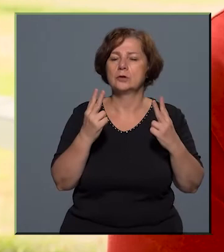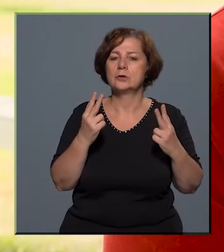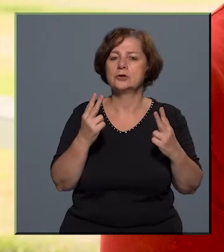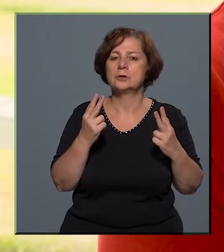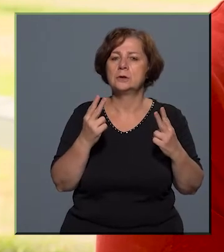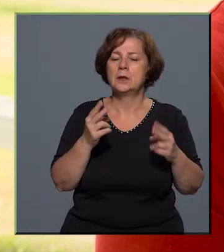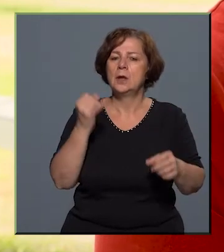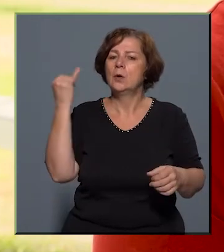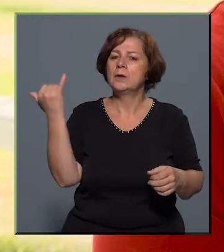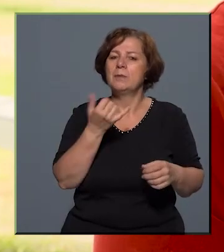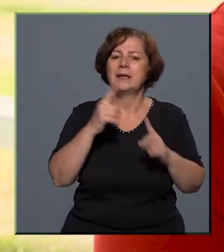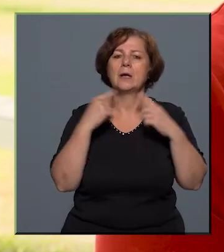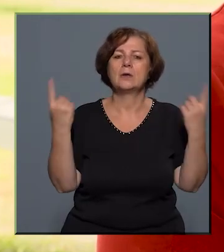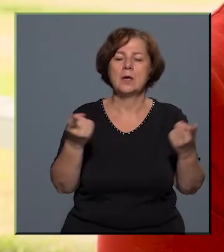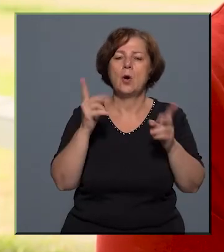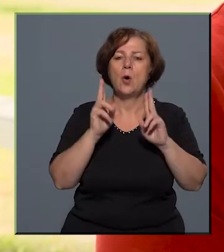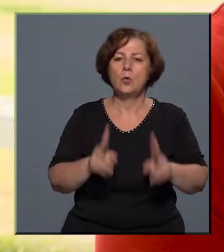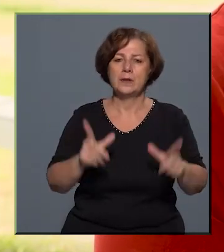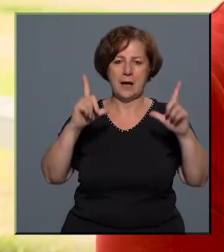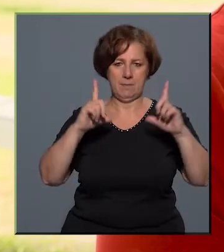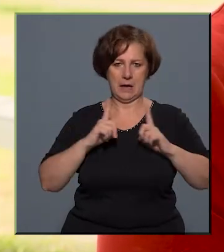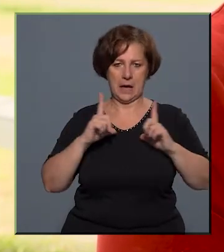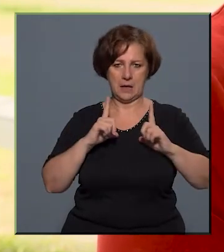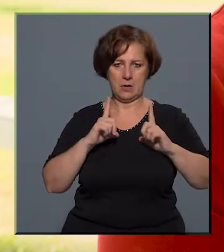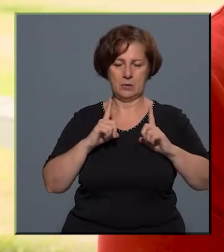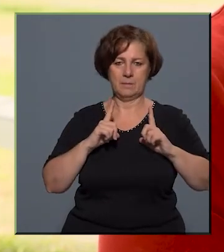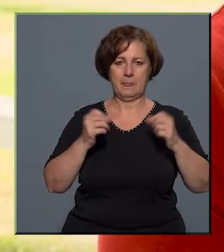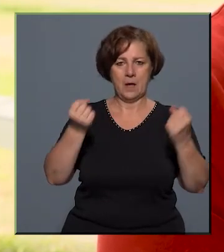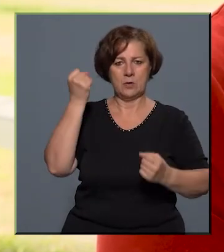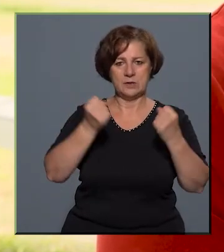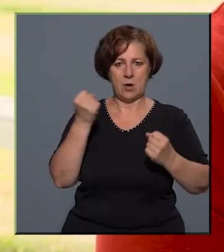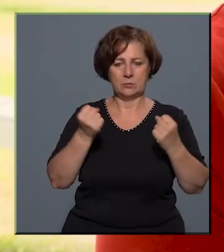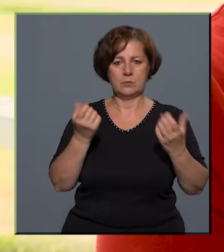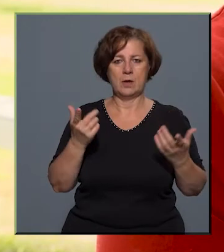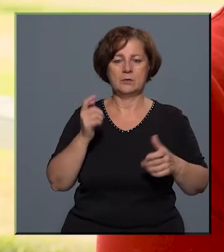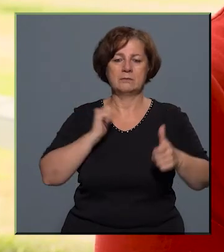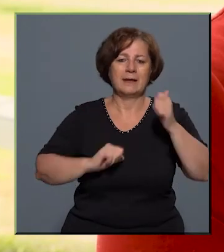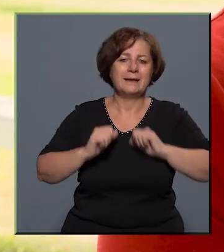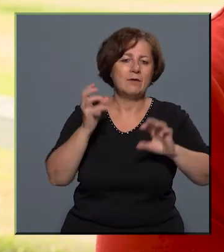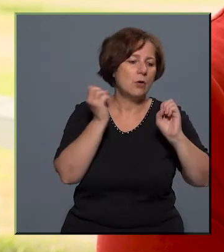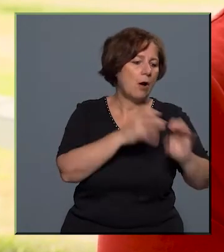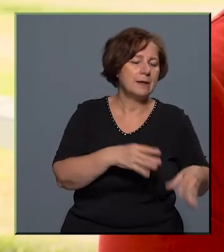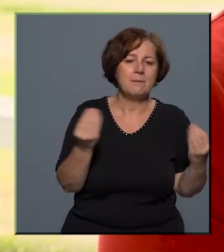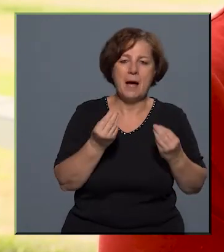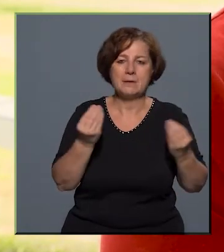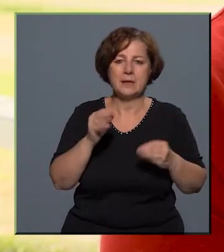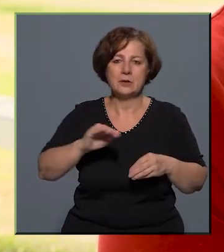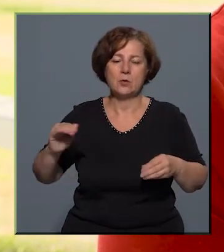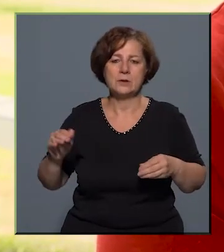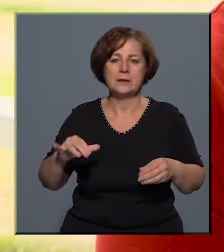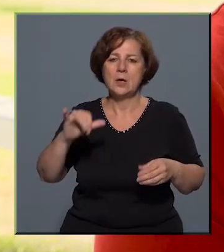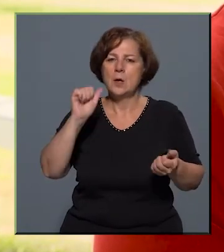nagyon fontos, hogy viszont minden körülmények közt úgy kell, hogy megálljak, ha az autóban vagyok, kénytelen hagyni bármilyen a